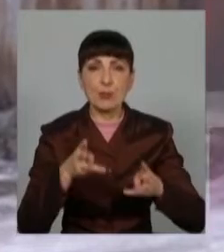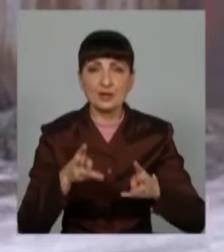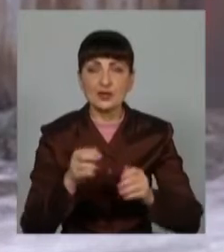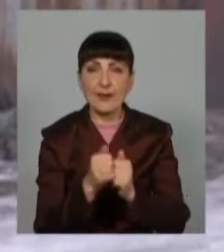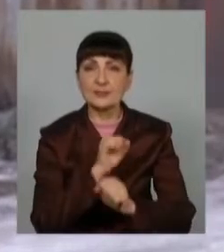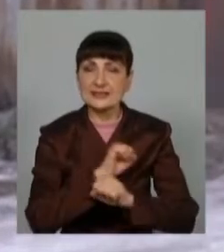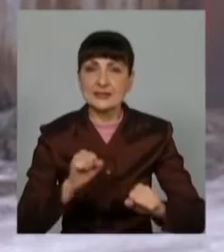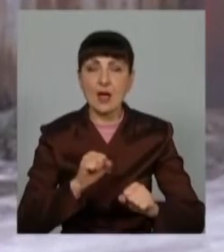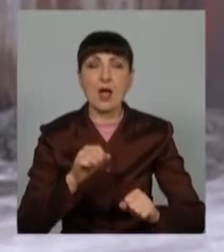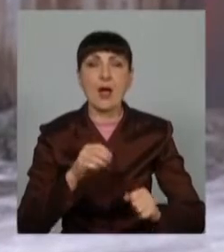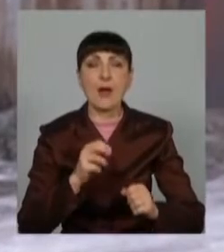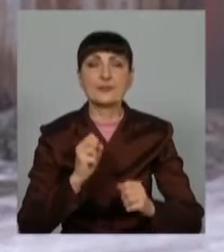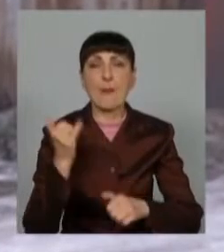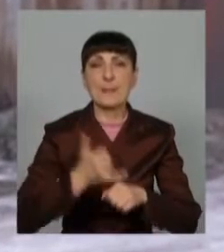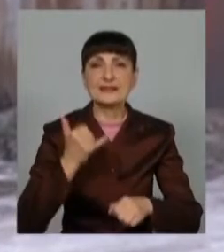нельзя использовать бензин при